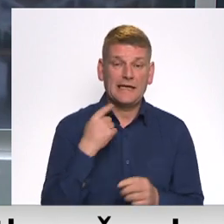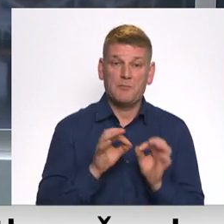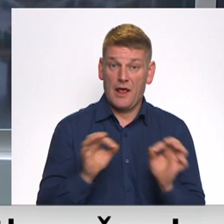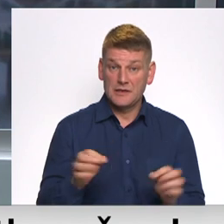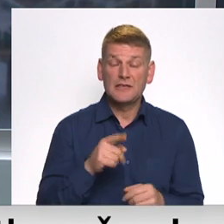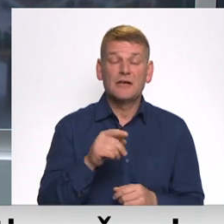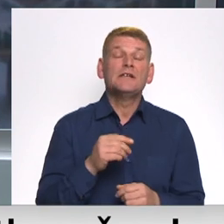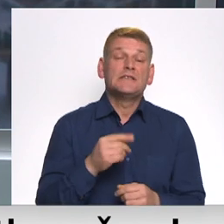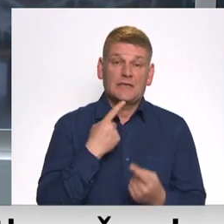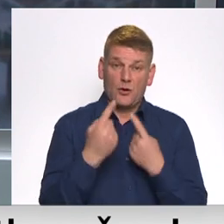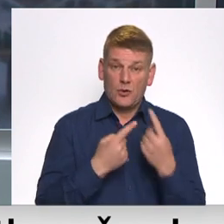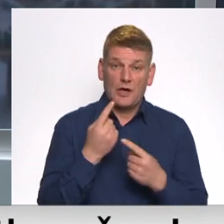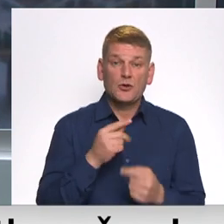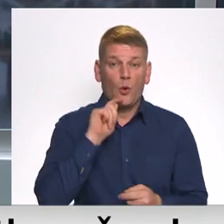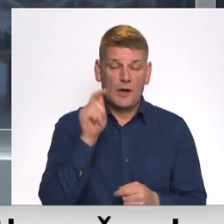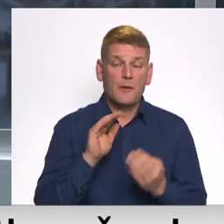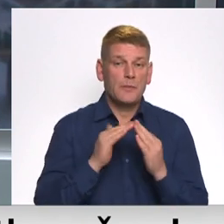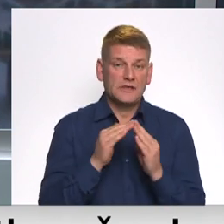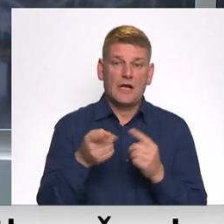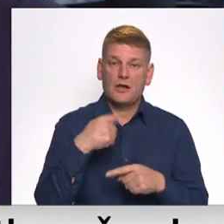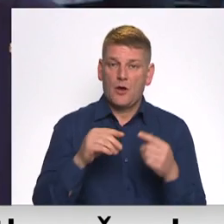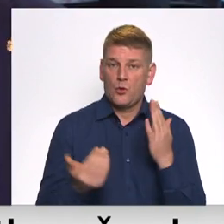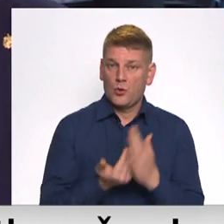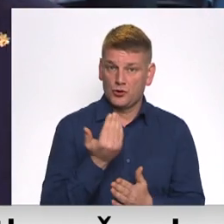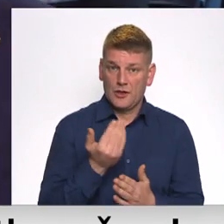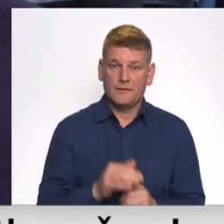Saruna fokusā Ukrainas pilsētu atjaunošana.